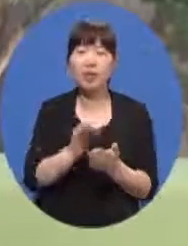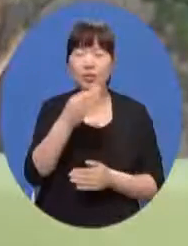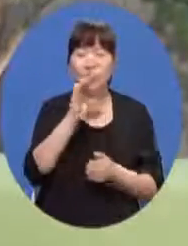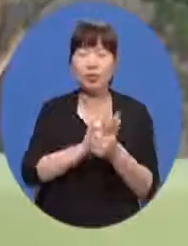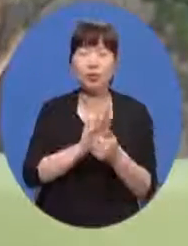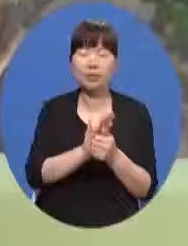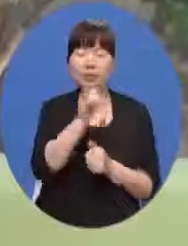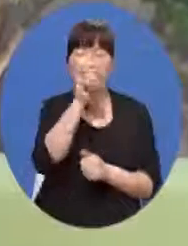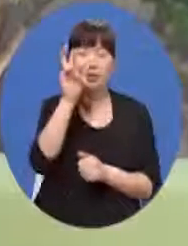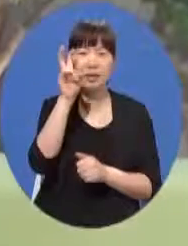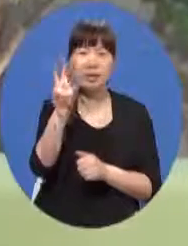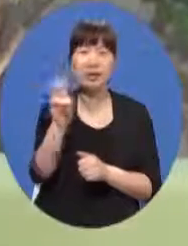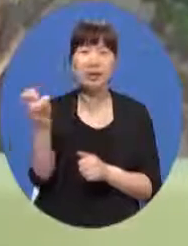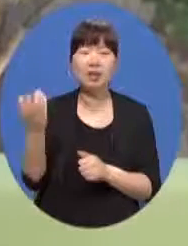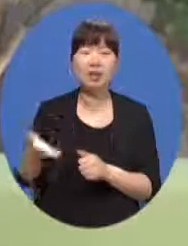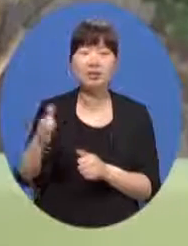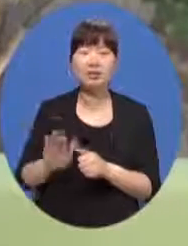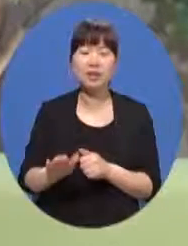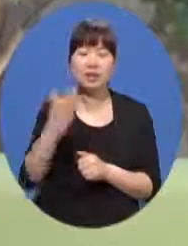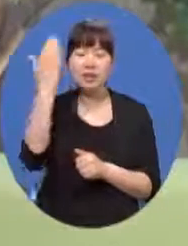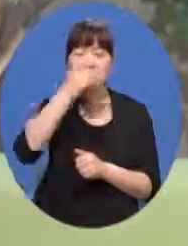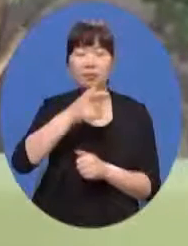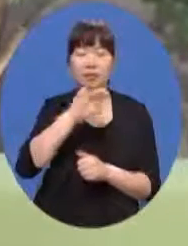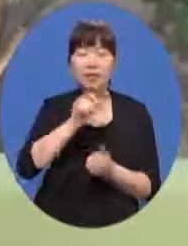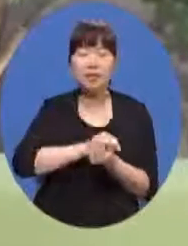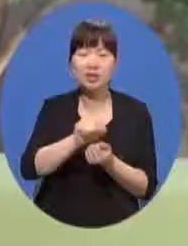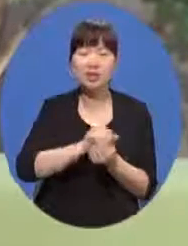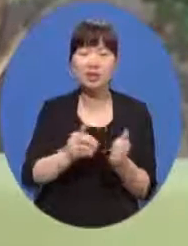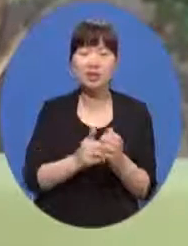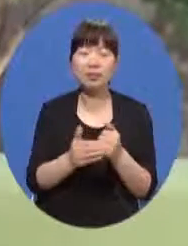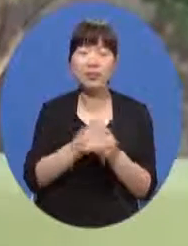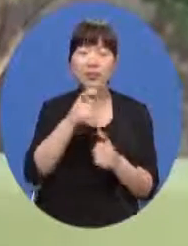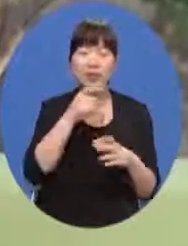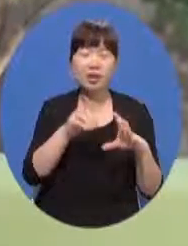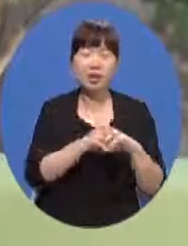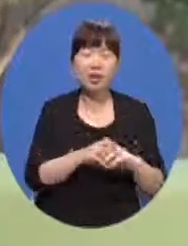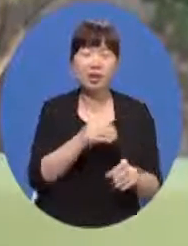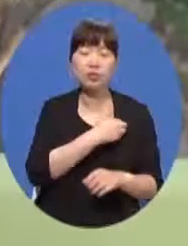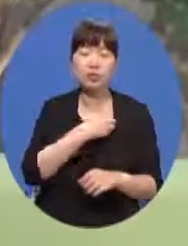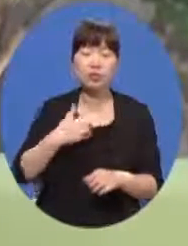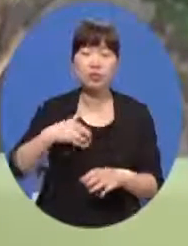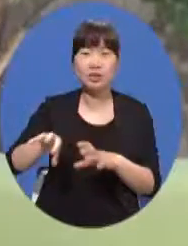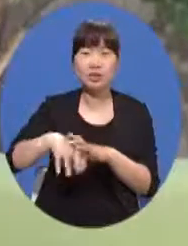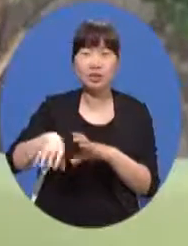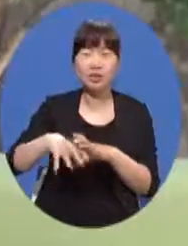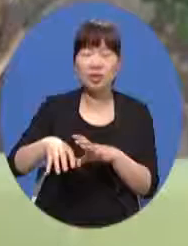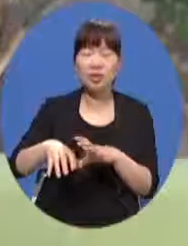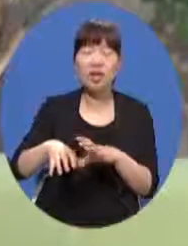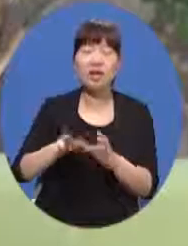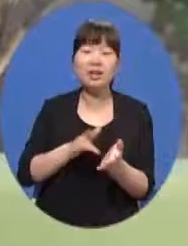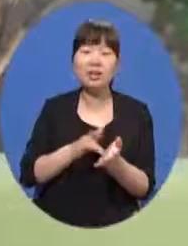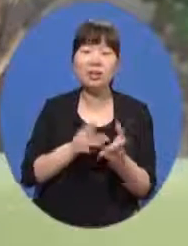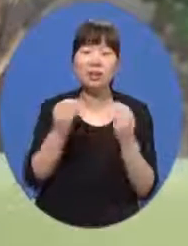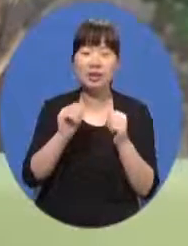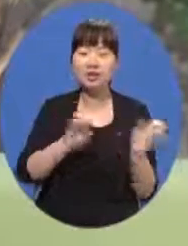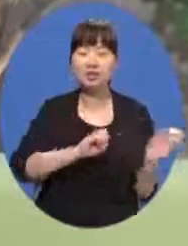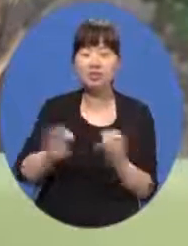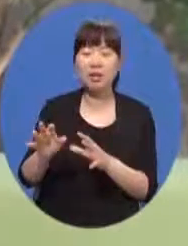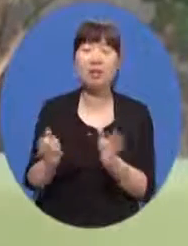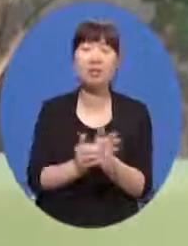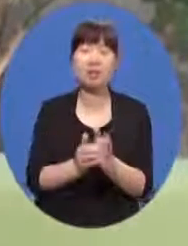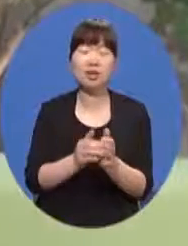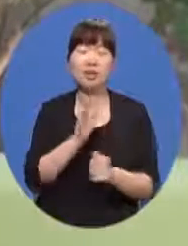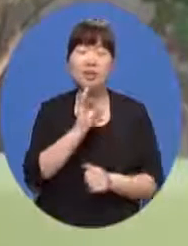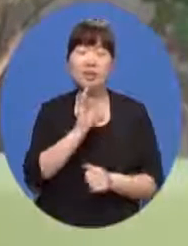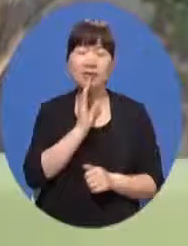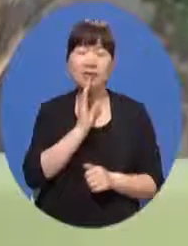있고요. 네. 그런데 그 깨끗한 물에 씻어서 물에 담궜다가 충분히 헹궈내시면 농약은 많이 제거가 되고요.